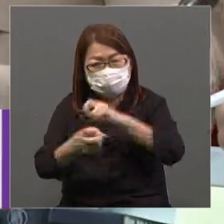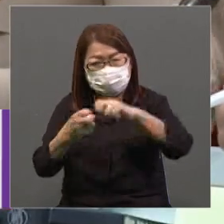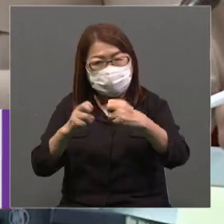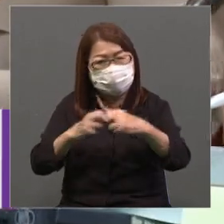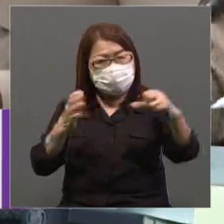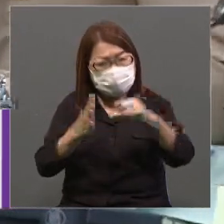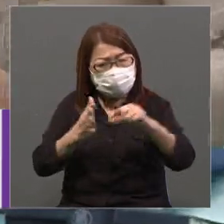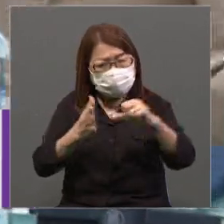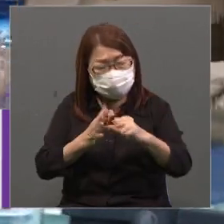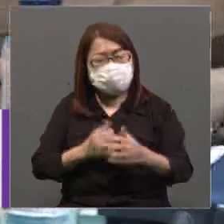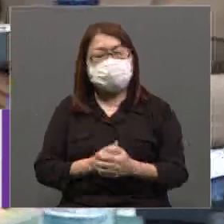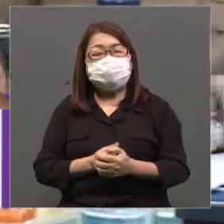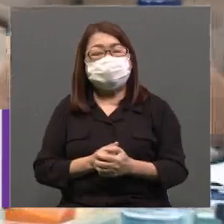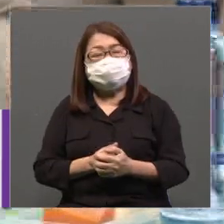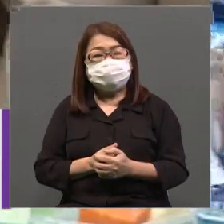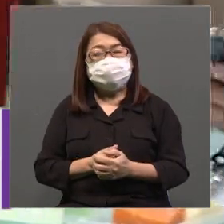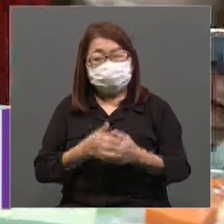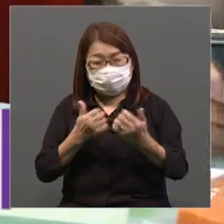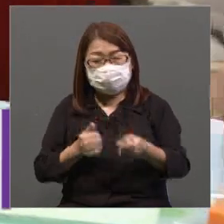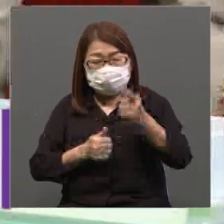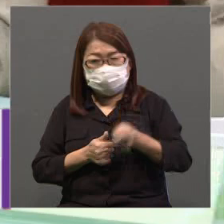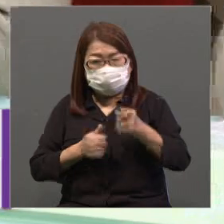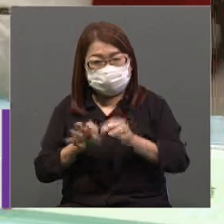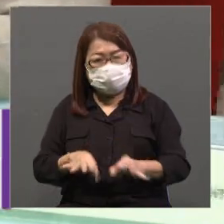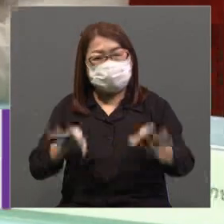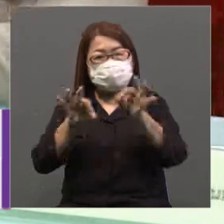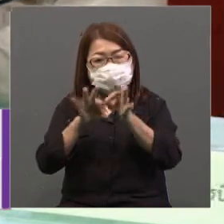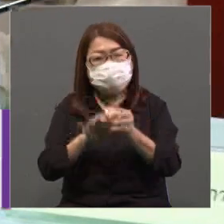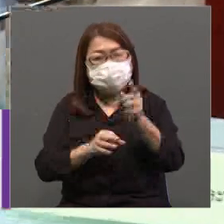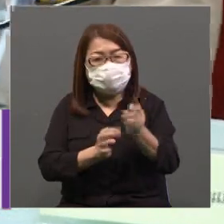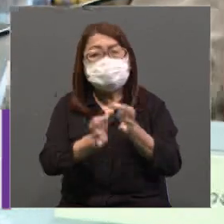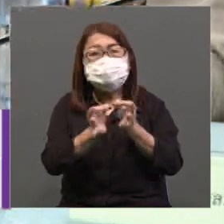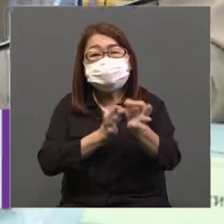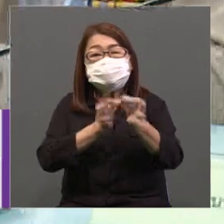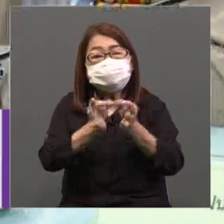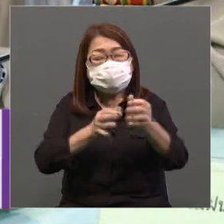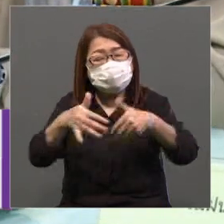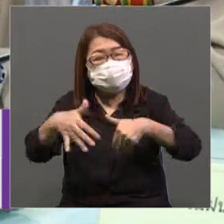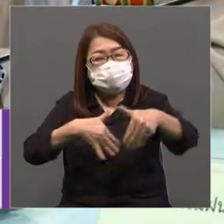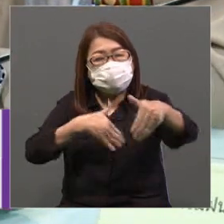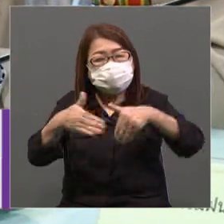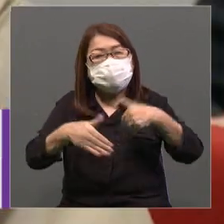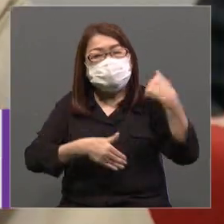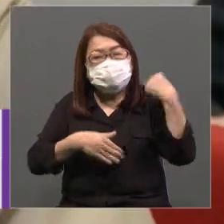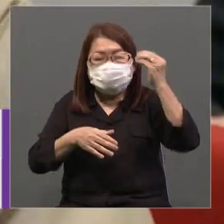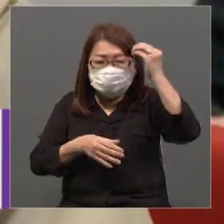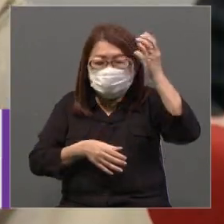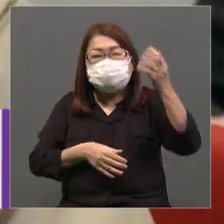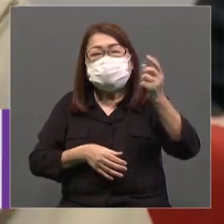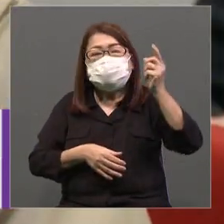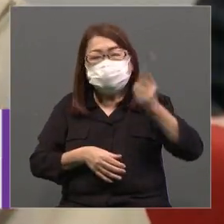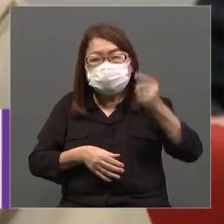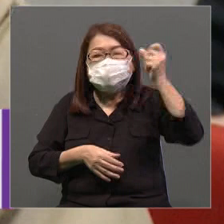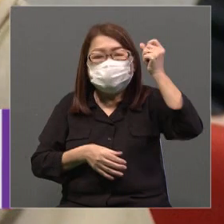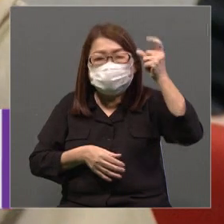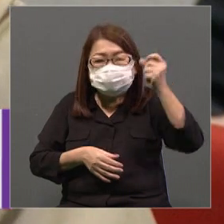หมอกควันไฟป่าแล้วฝุ่นละอองโดยหลักๆนะครับจะเป็นการสร้างความเข้าใจให้กับพี่น้องเกษตรกรและประชาชนร่วมกันแก้